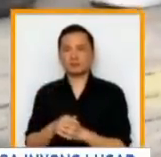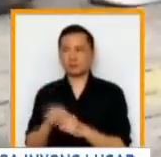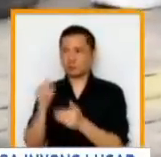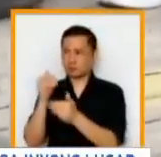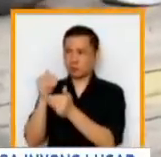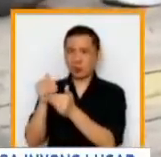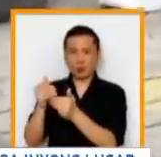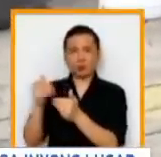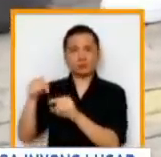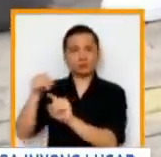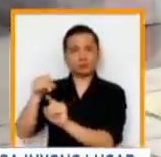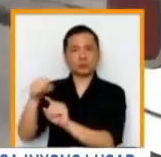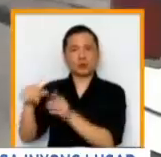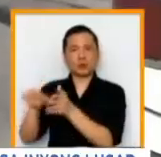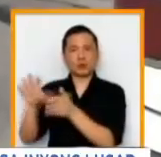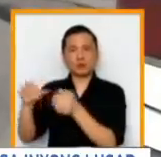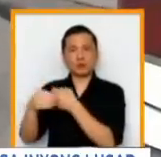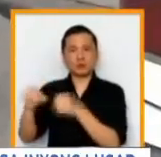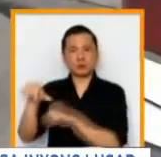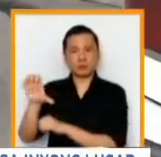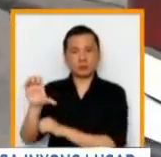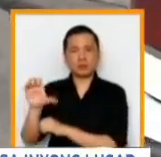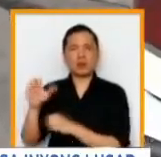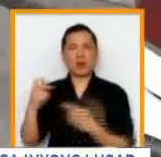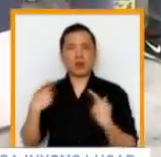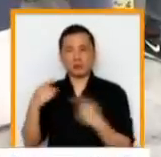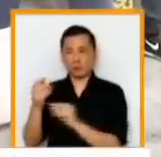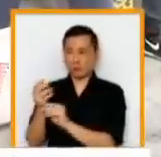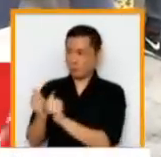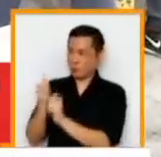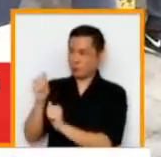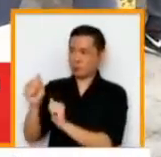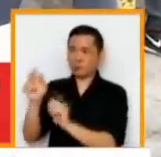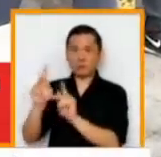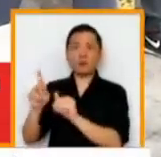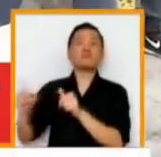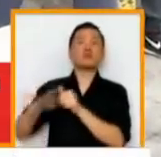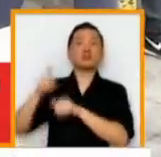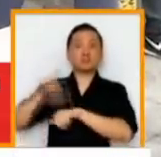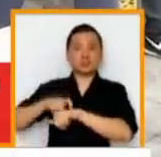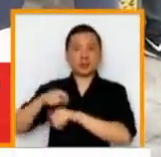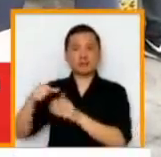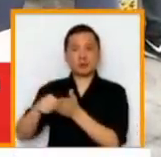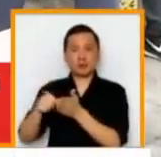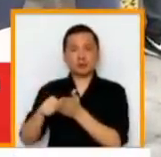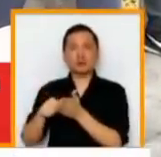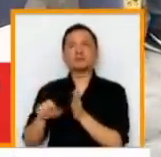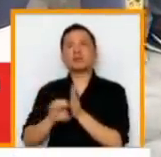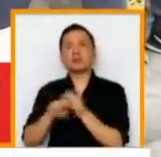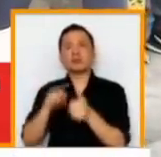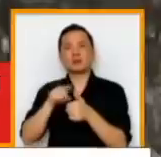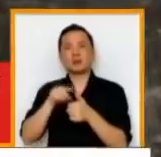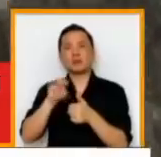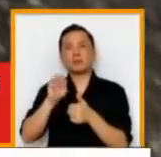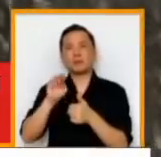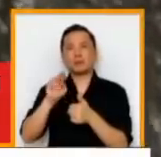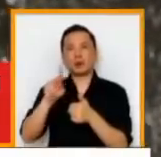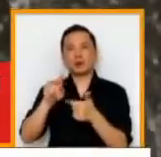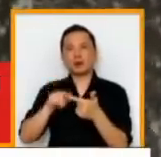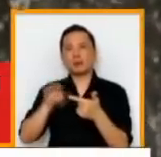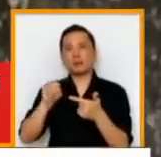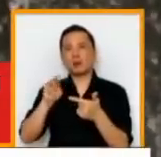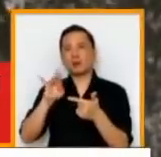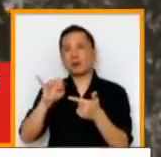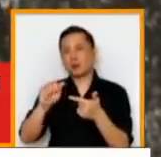City, karamihan sa mga nakapila ay first-time voters tulad na lamang ni Mark at Maria Cristina. Pasado las dos pa lamang daw na madaling araw